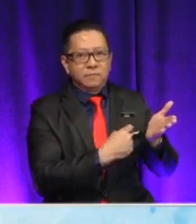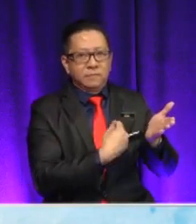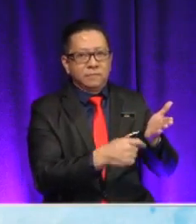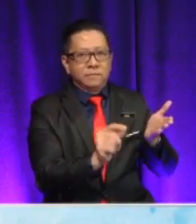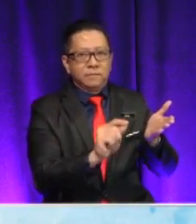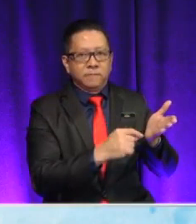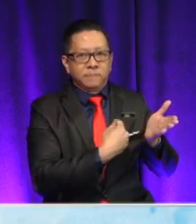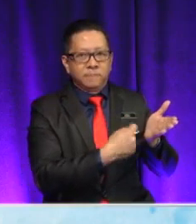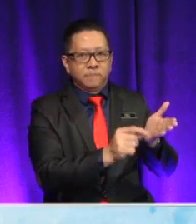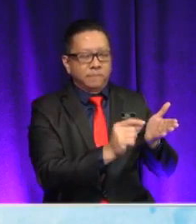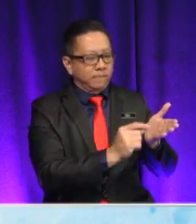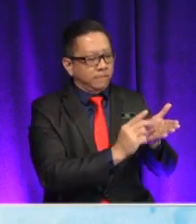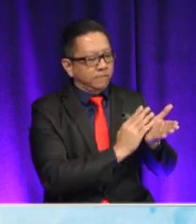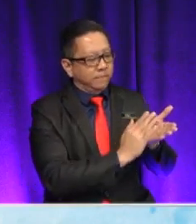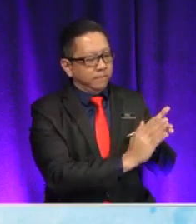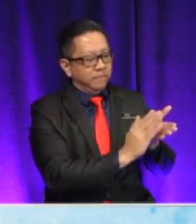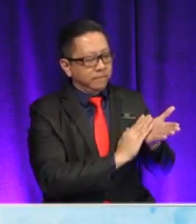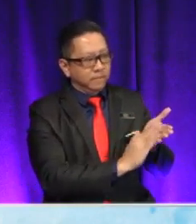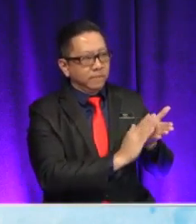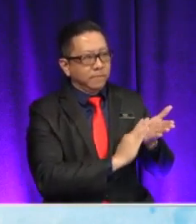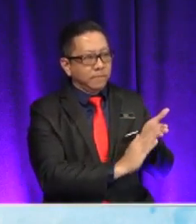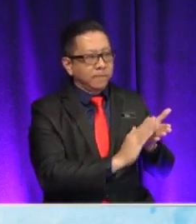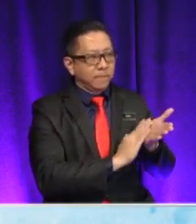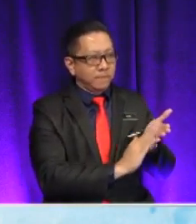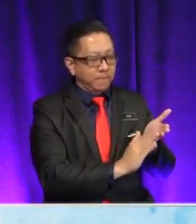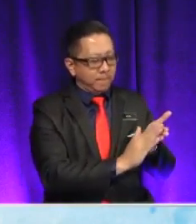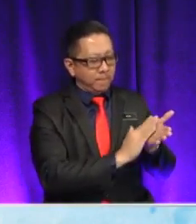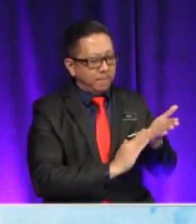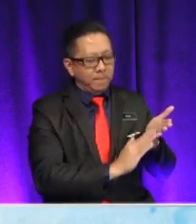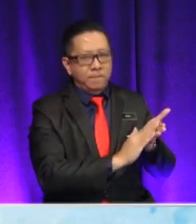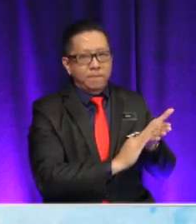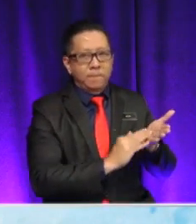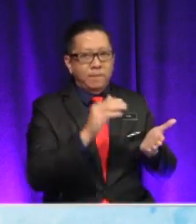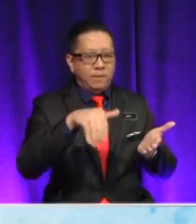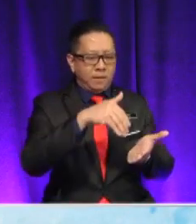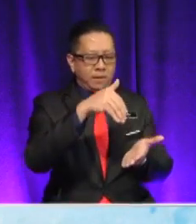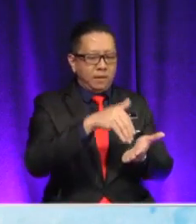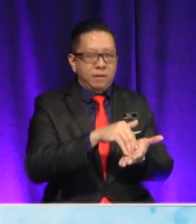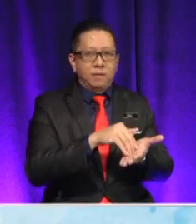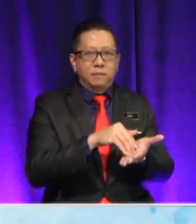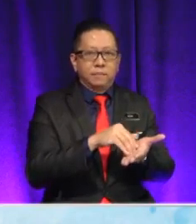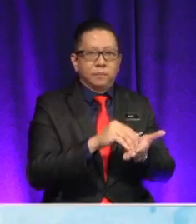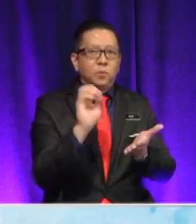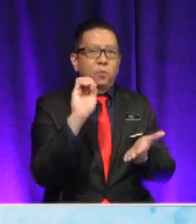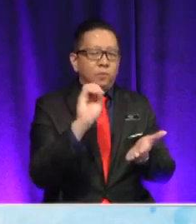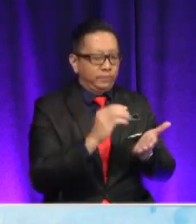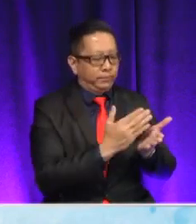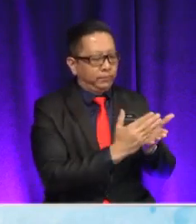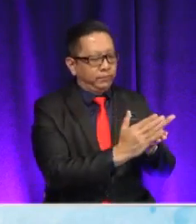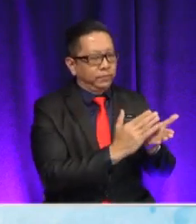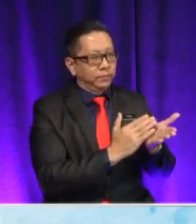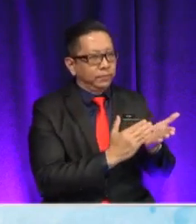ke kiri dan kanan tinggal bagian tengah-tengah ada oke oke oke oke oke